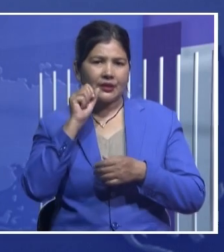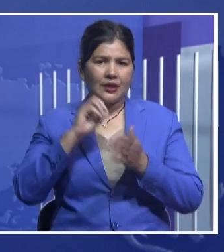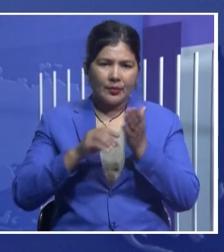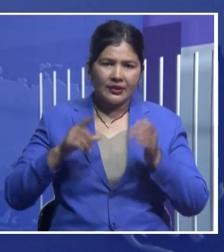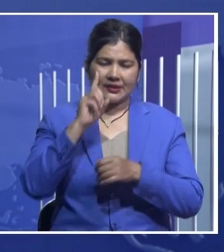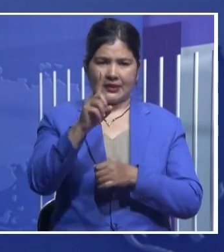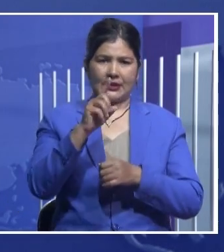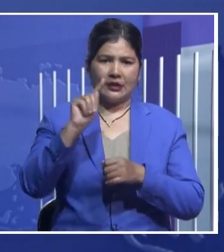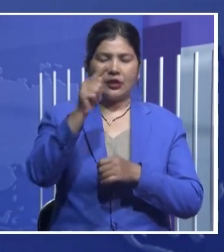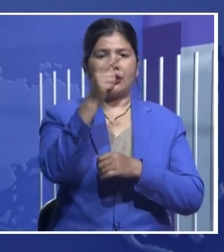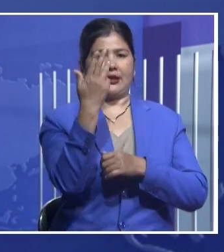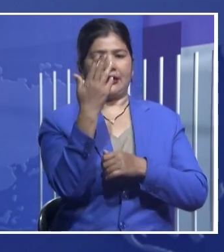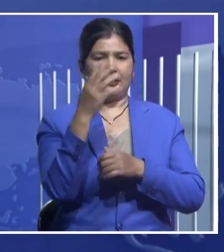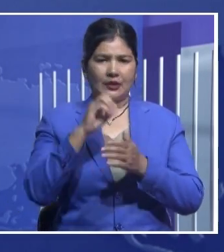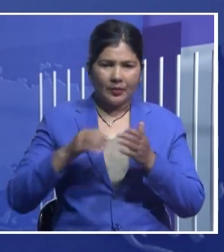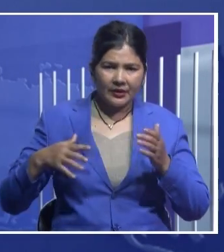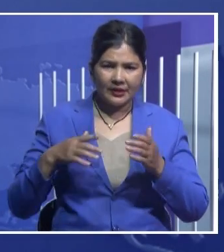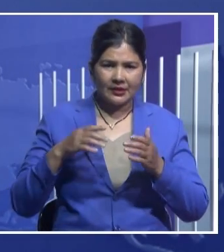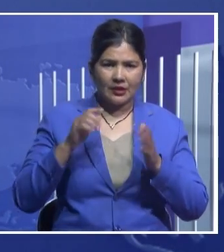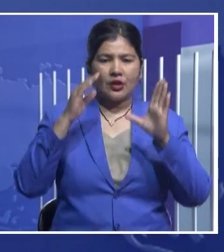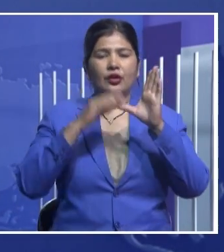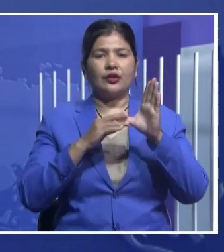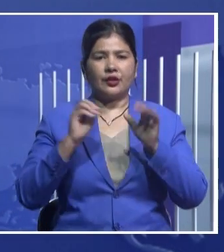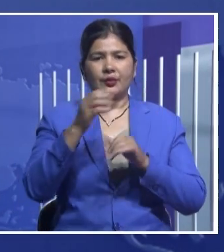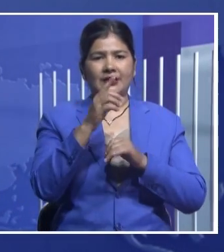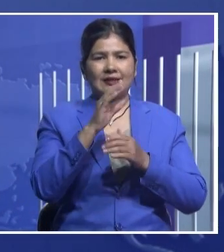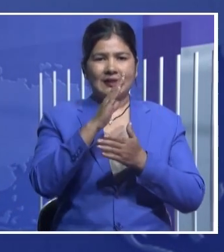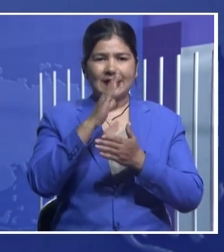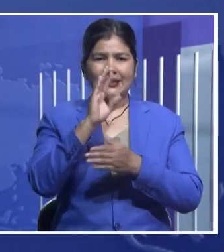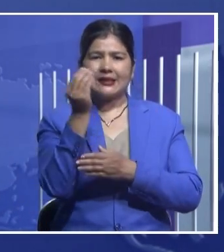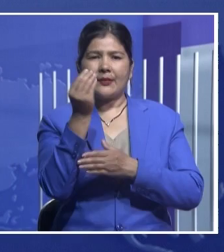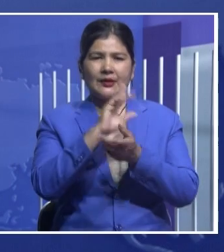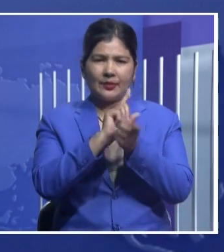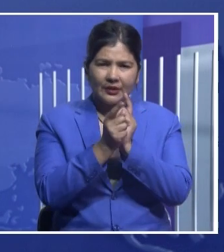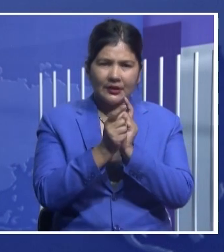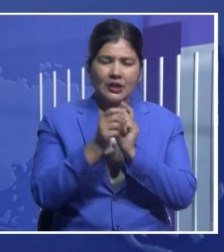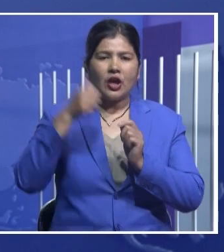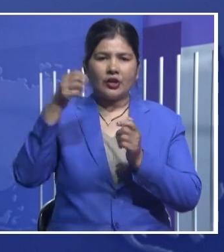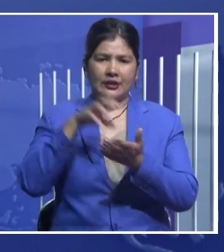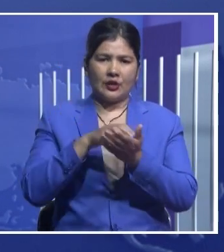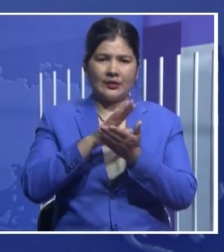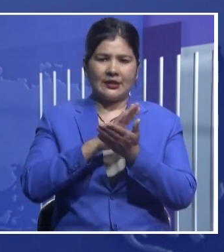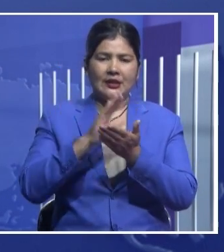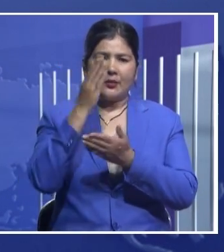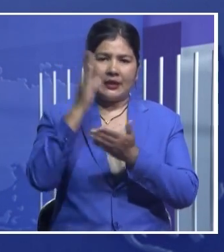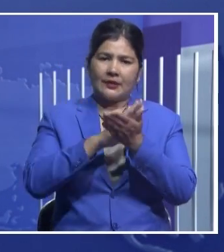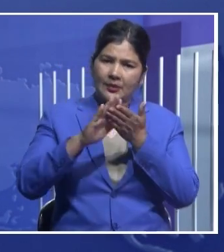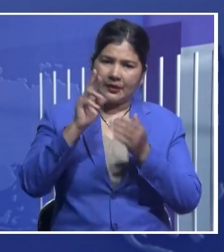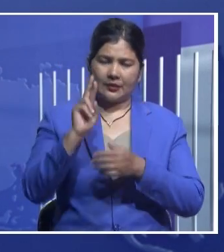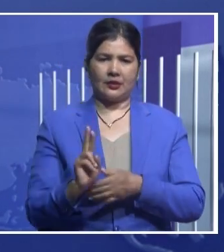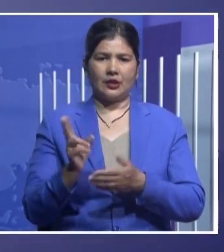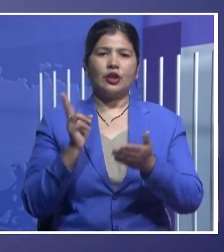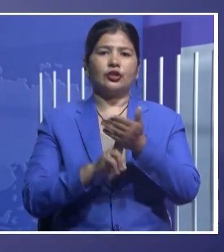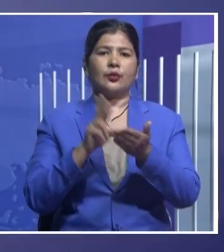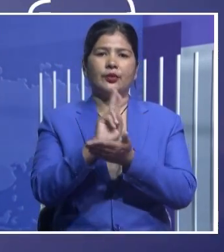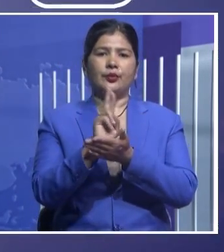कर्णाली प्रदेश र गण्डकी प्रदेशका पहाडी भूभागमा सामान्य बदली तथा अन्य भूभागमा मौसम सामान्यतया सफा रहनेछ। अब मौसम सम्बन्धी थप